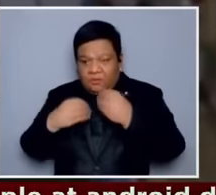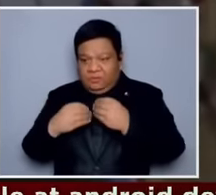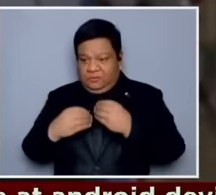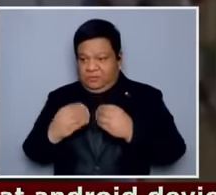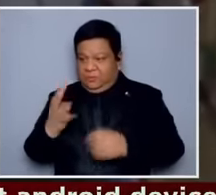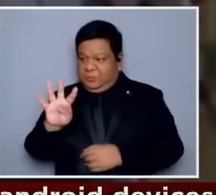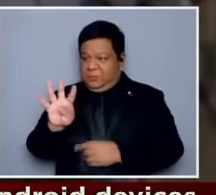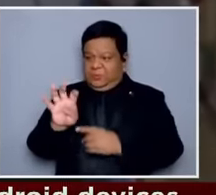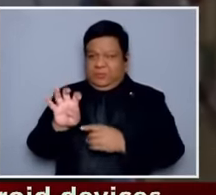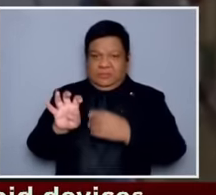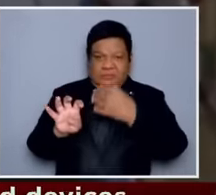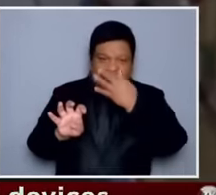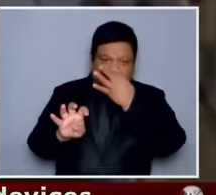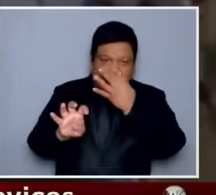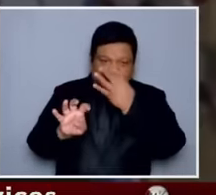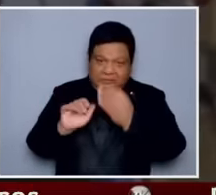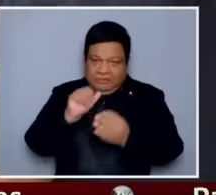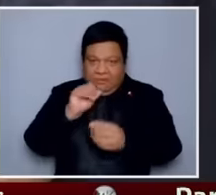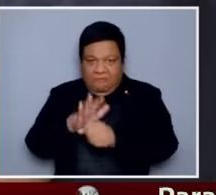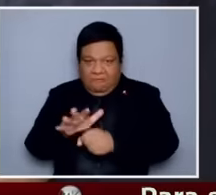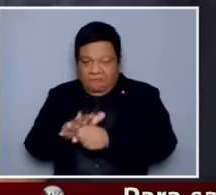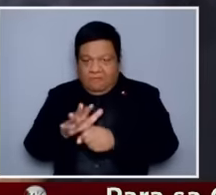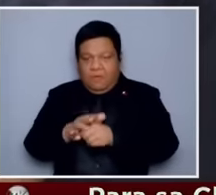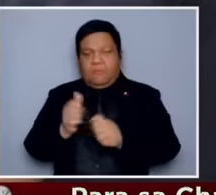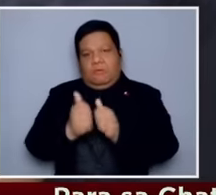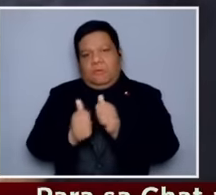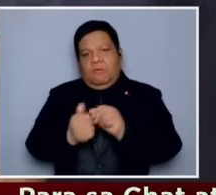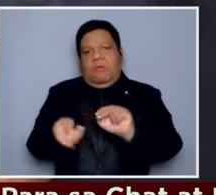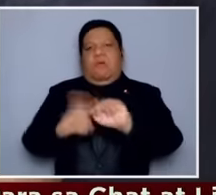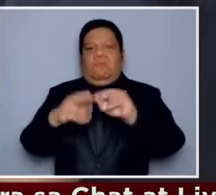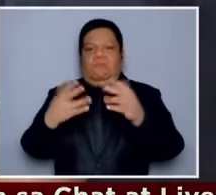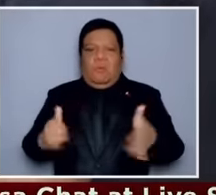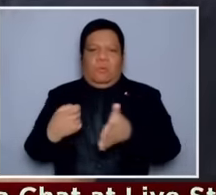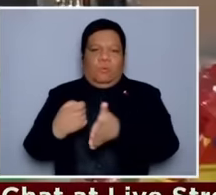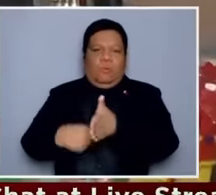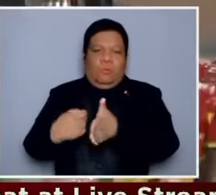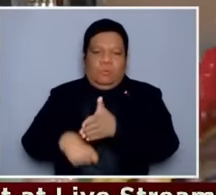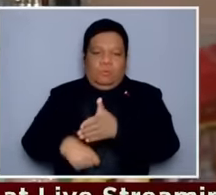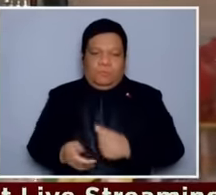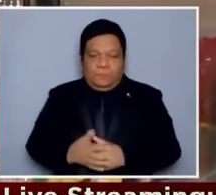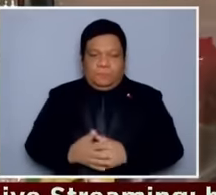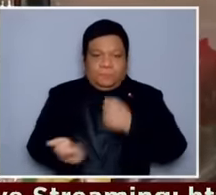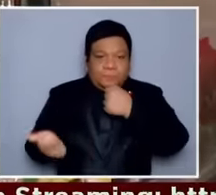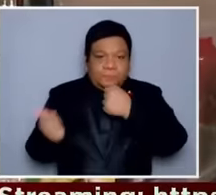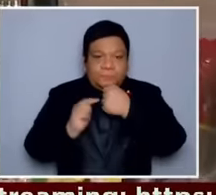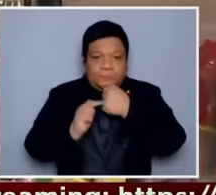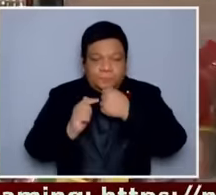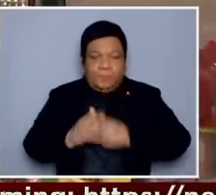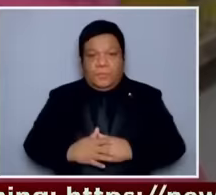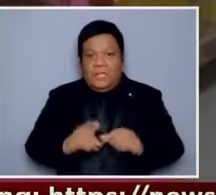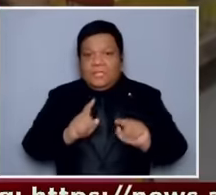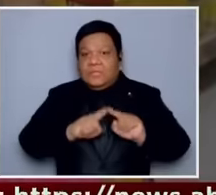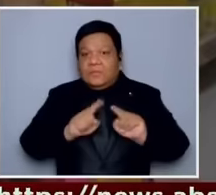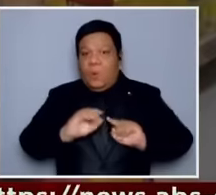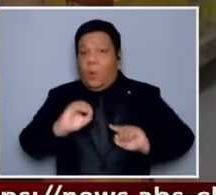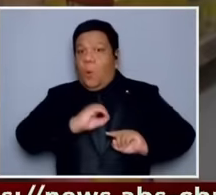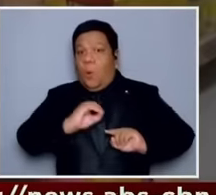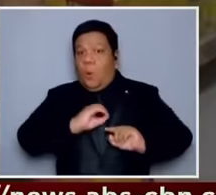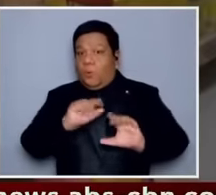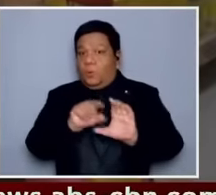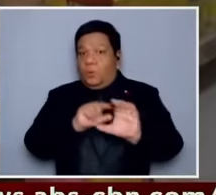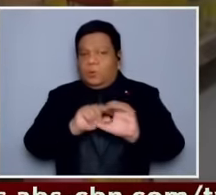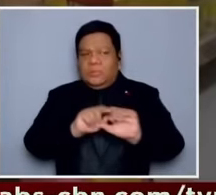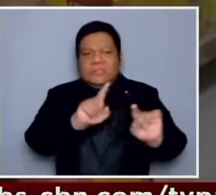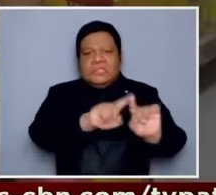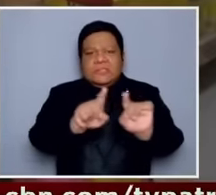Dati kasya. So, ibig sabihin, tumaas. Para sa mga supermarket owners, maraming pagpipili ang brand na mas